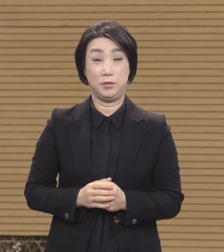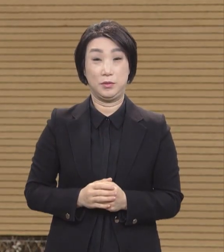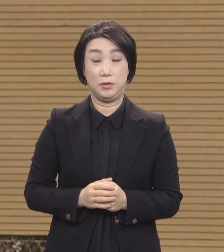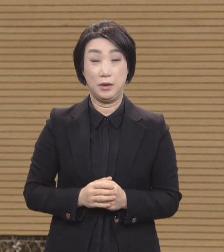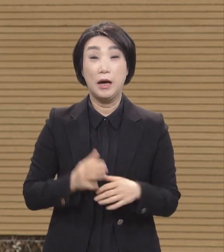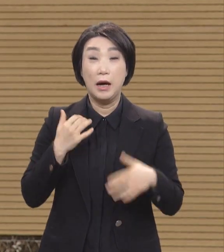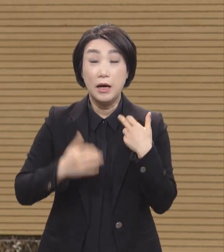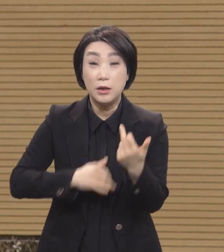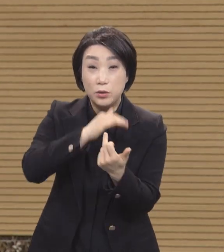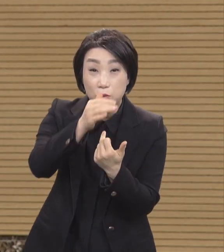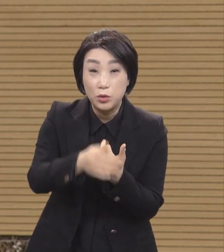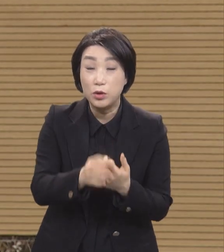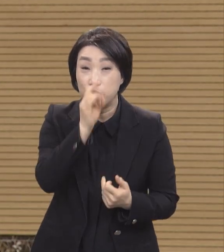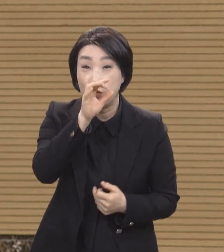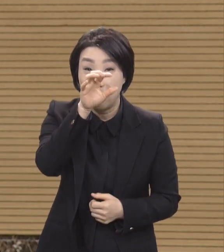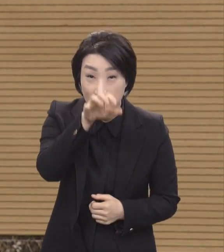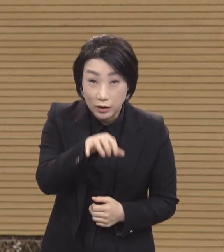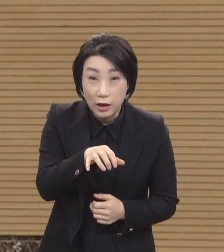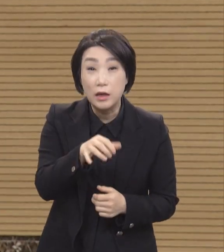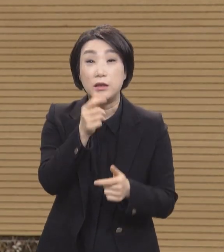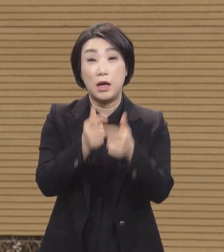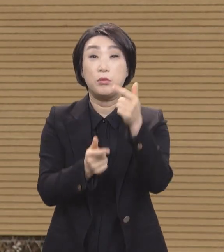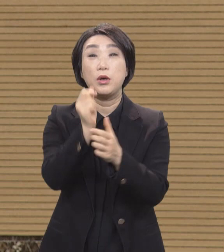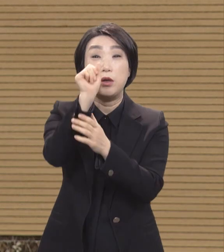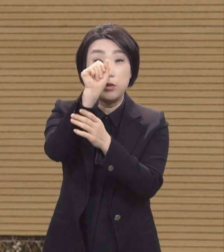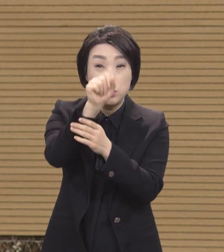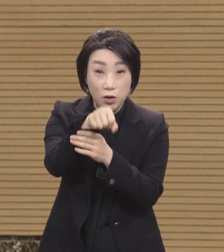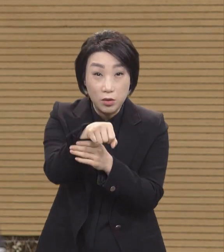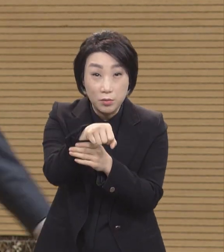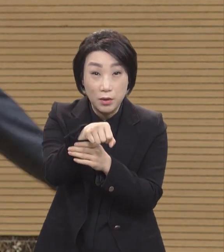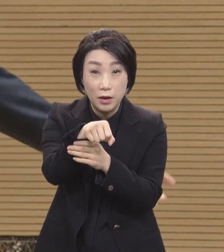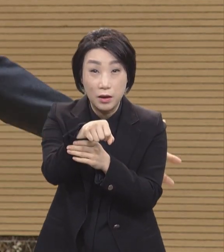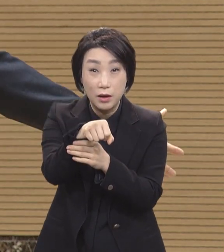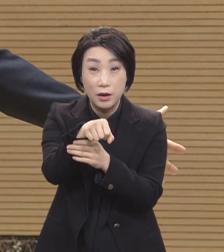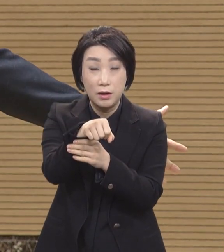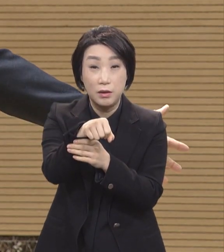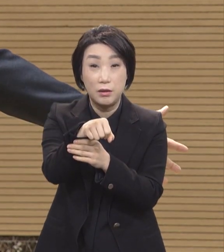이 동산 중앙에 있는 실과